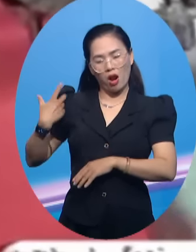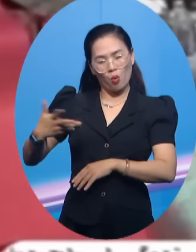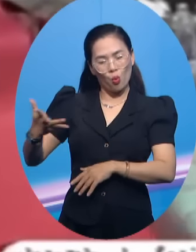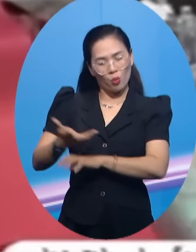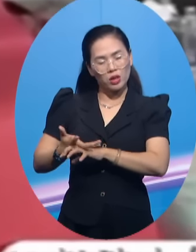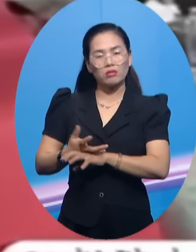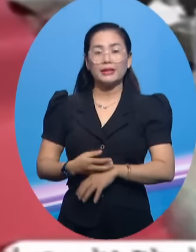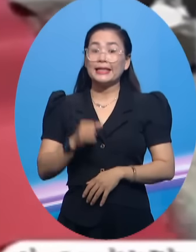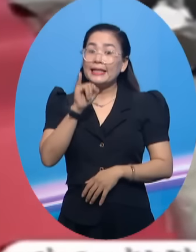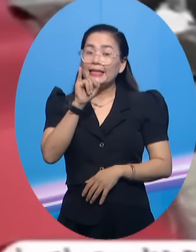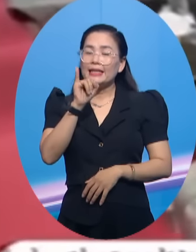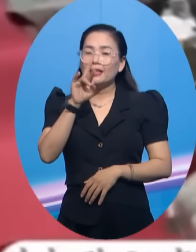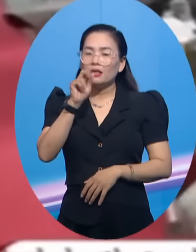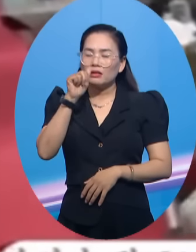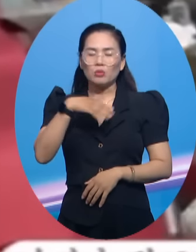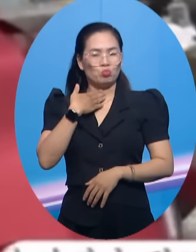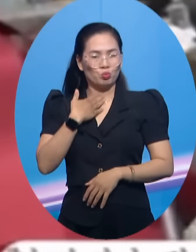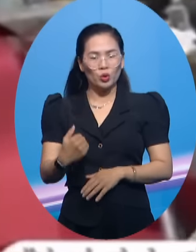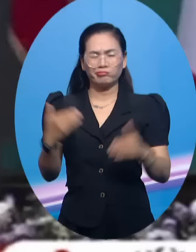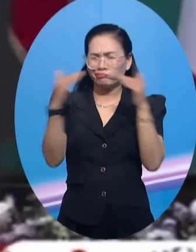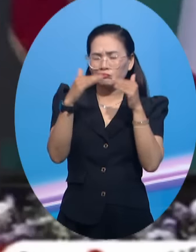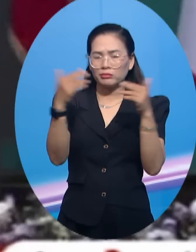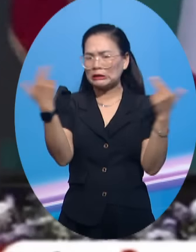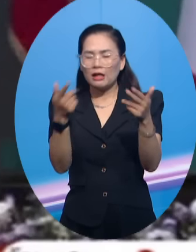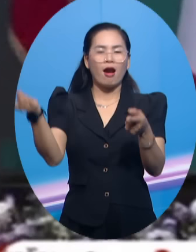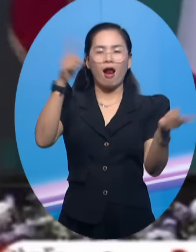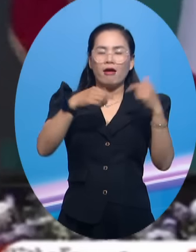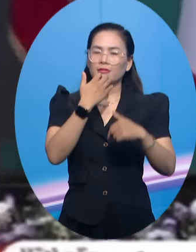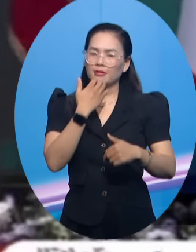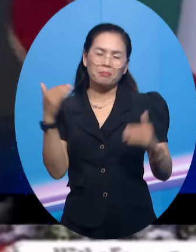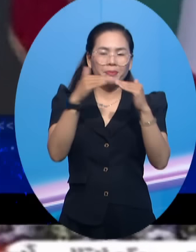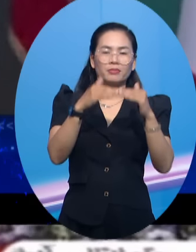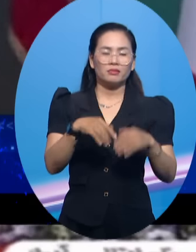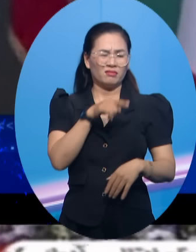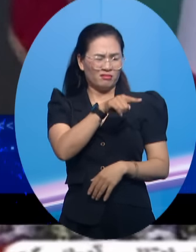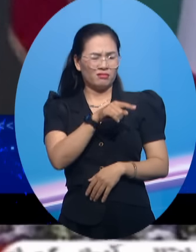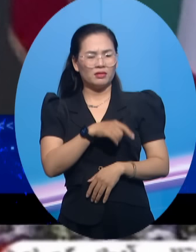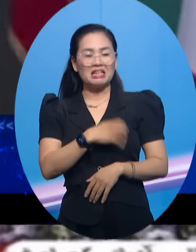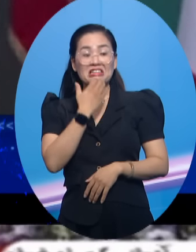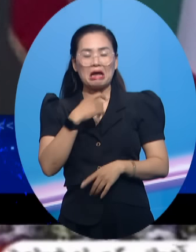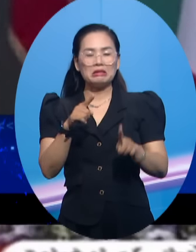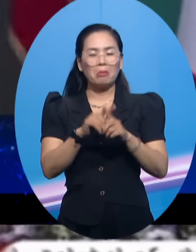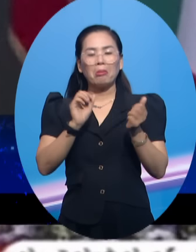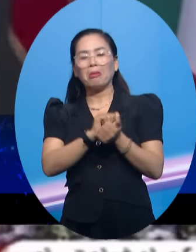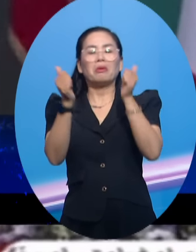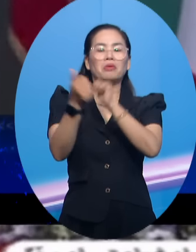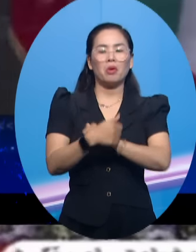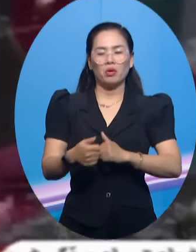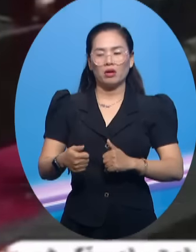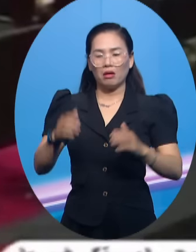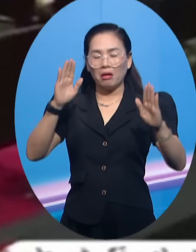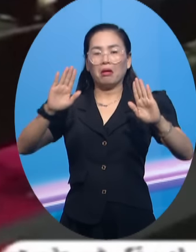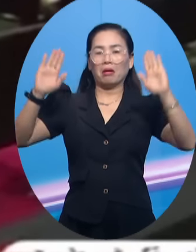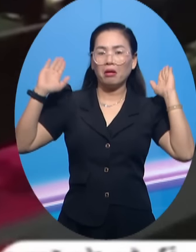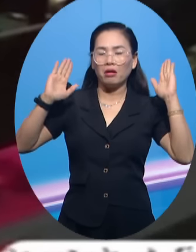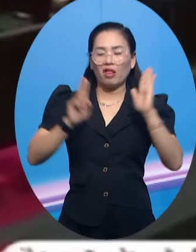bố Iran có cách đáp trả phù hợp với hành động của Israel. Họ nghĩ rằng có thể thay đổi sự thống trị của một cường quốc Hồi giáo bằng một